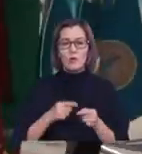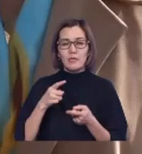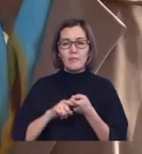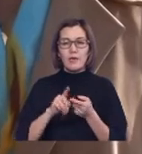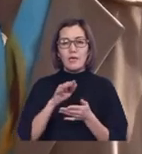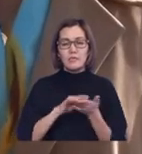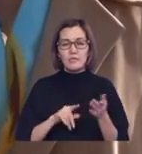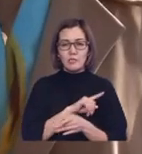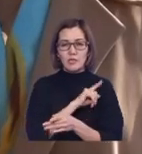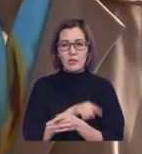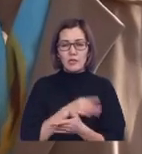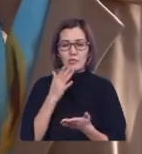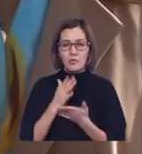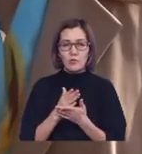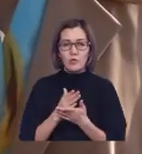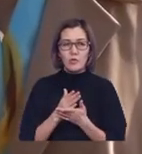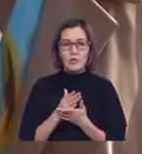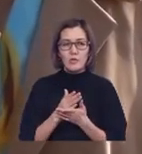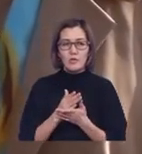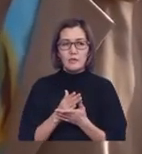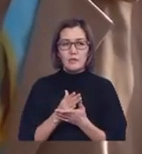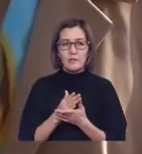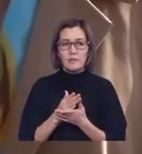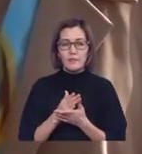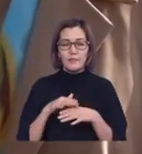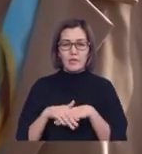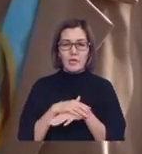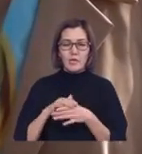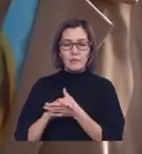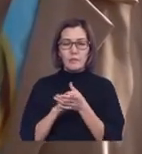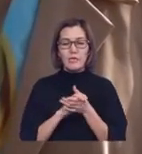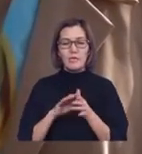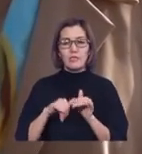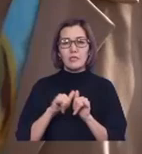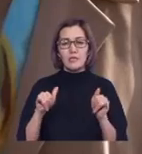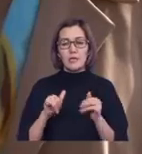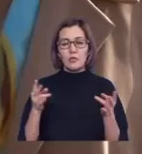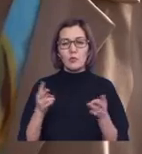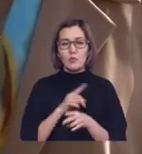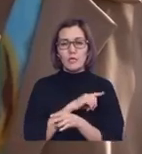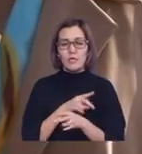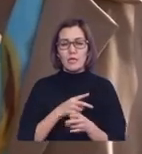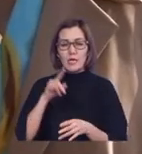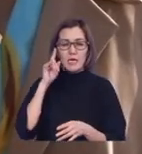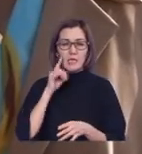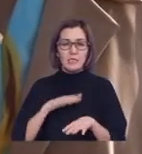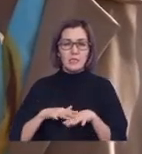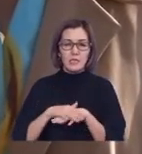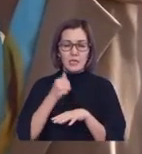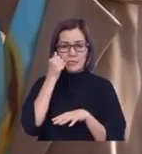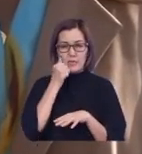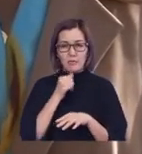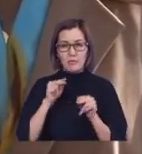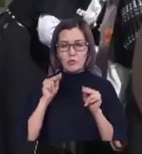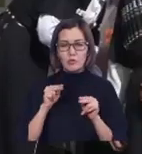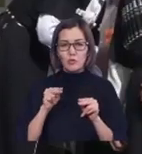байланысты нығайту және берік құндылық негізде халық бірлігін нығайту. Қазақстан халқы алғыс күнімен шын жүректен